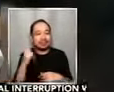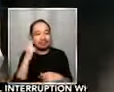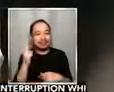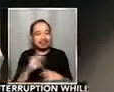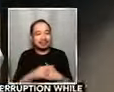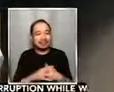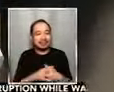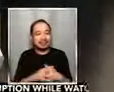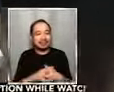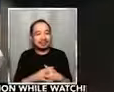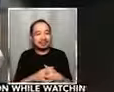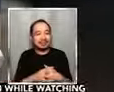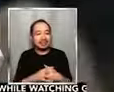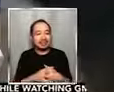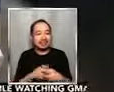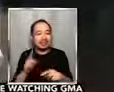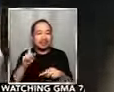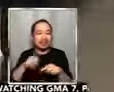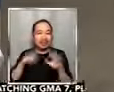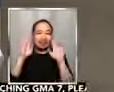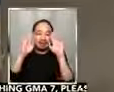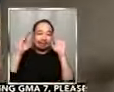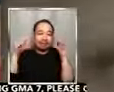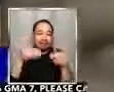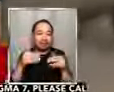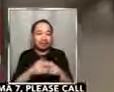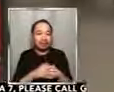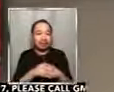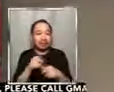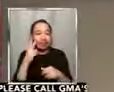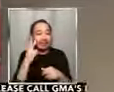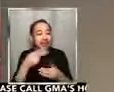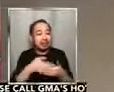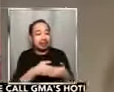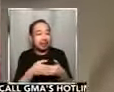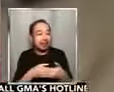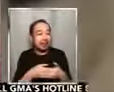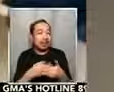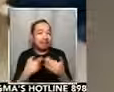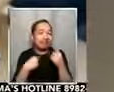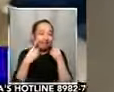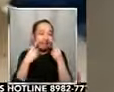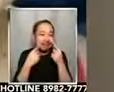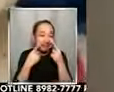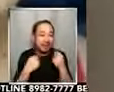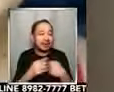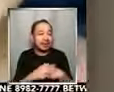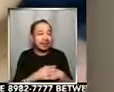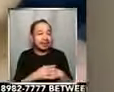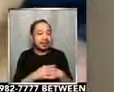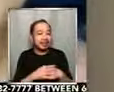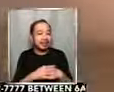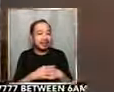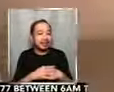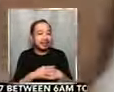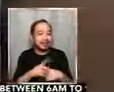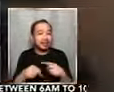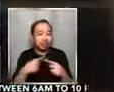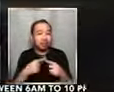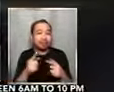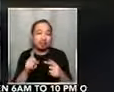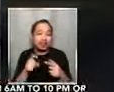Because wala kasama yung baby, so kain ka ma'am kasama. Kailan na may big brother?